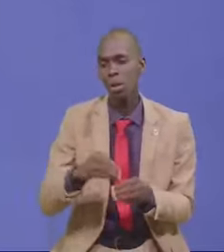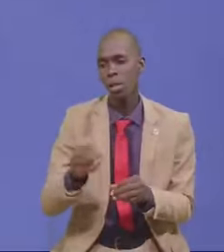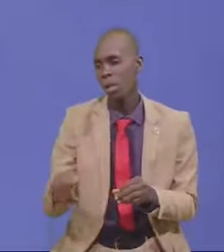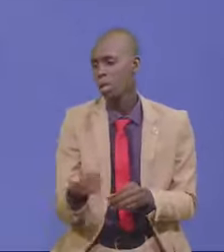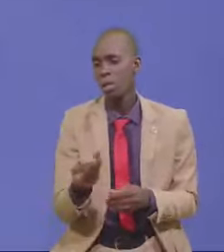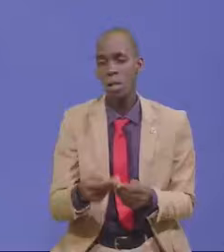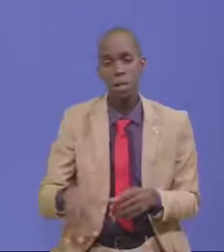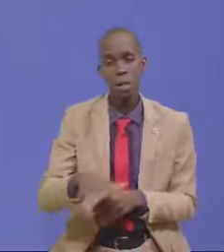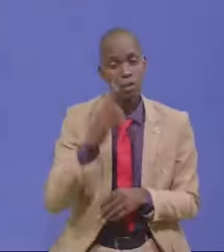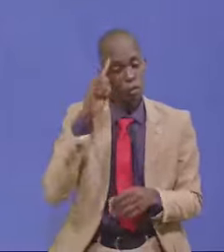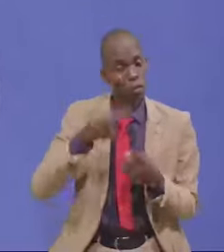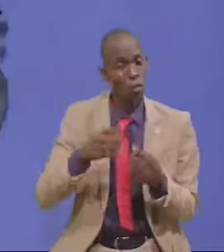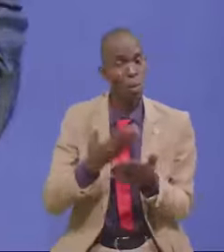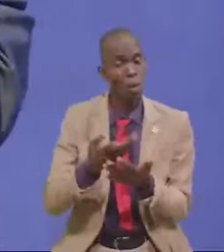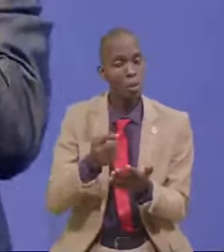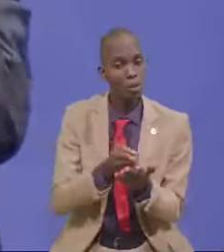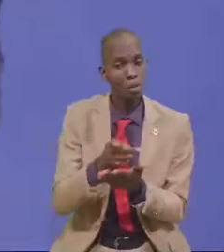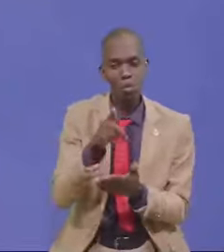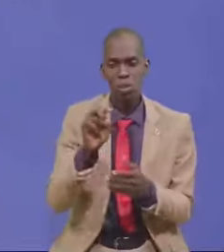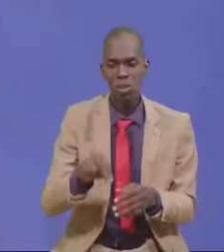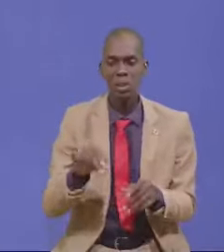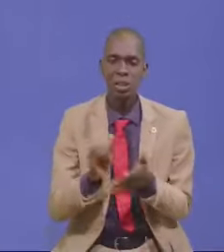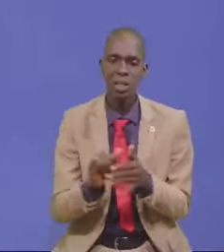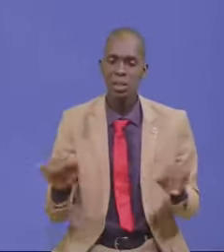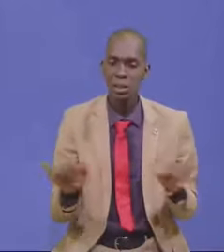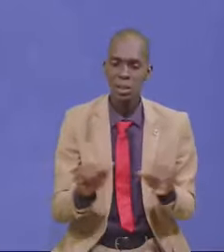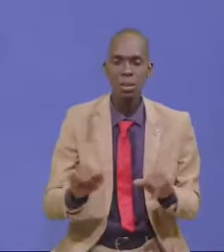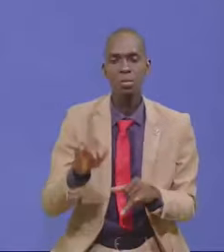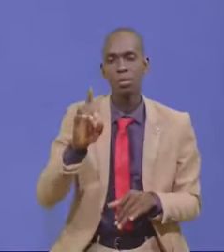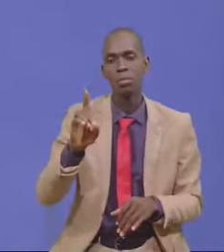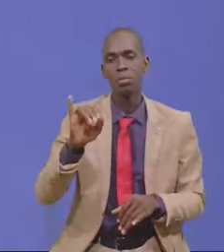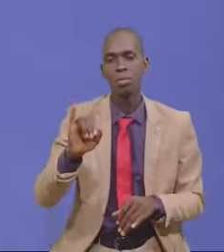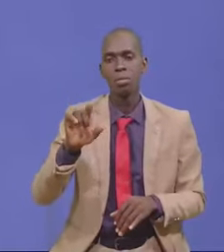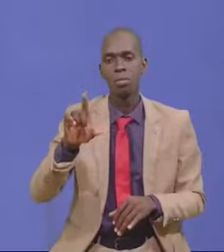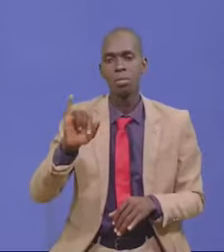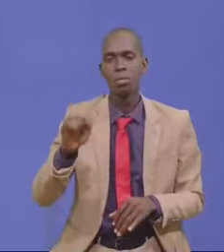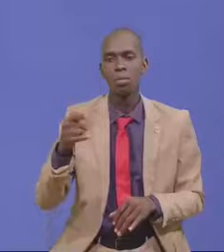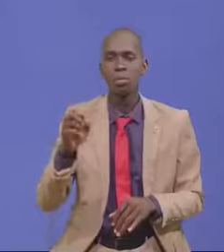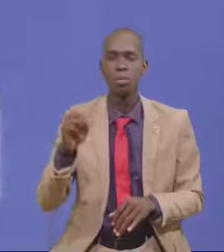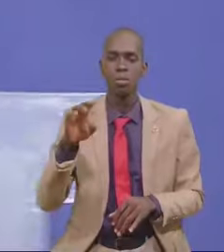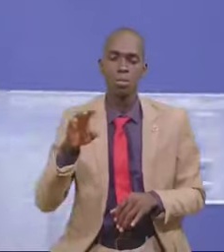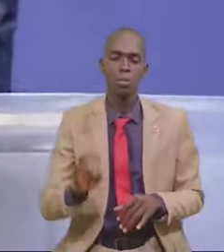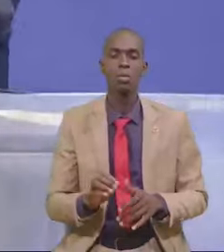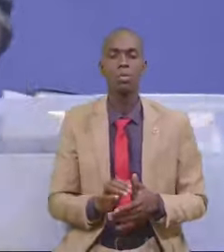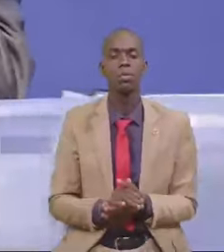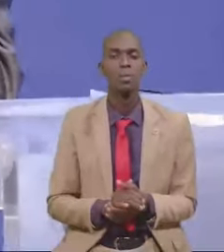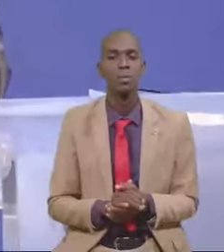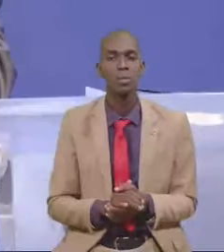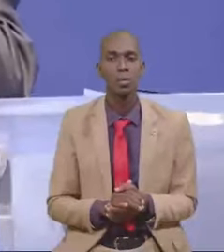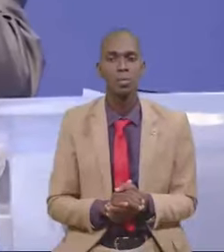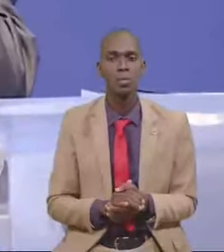Et c'est la diligence qui nous permet d'avoir l'argent qu'il nous faut pour acheter quoi que ce soit. Et il nous faut même cette même diligence pour acquérir la